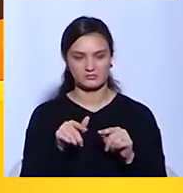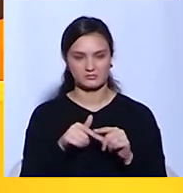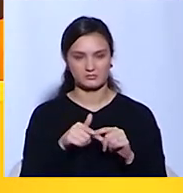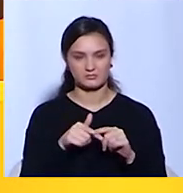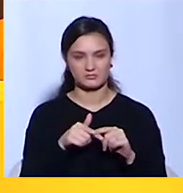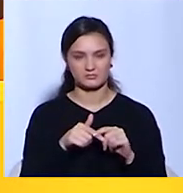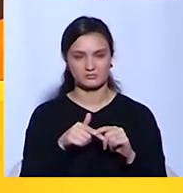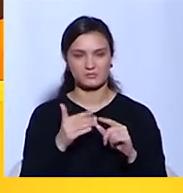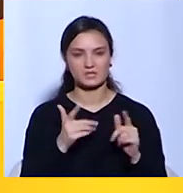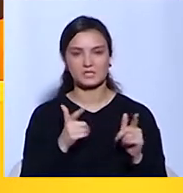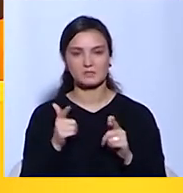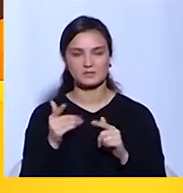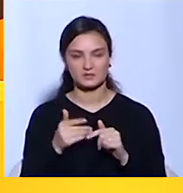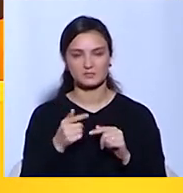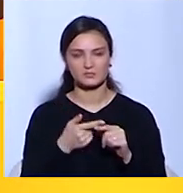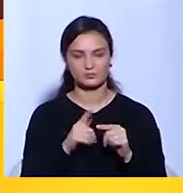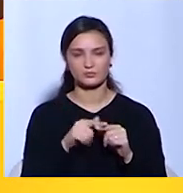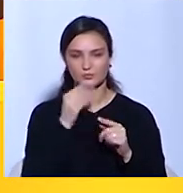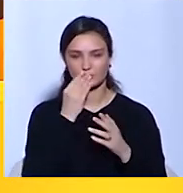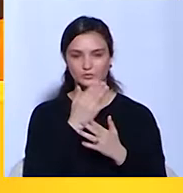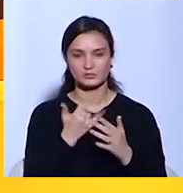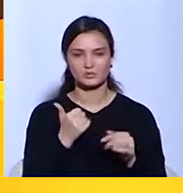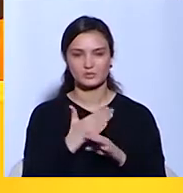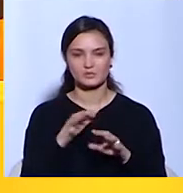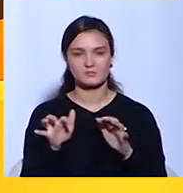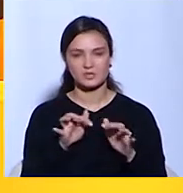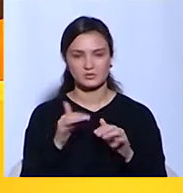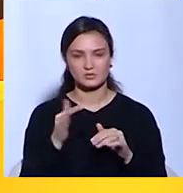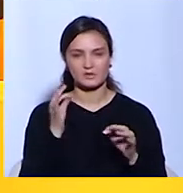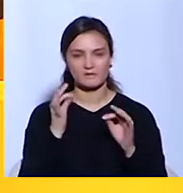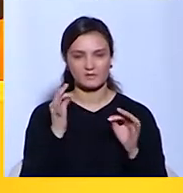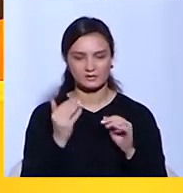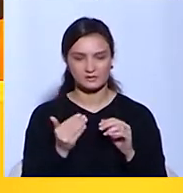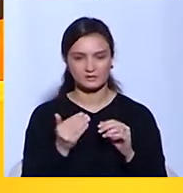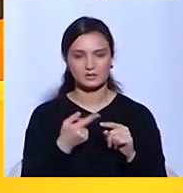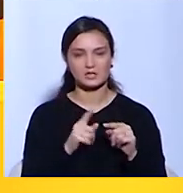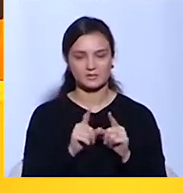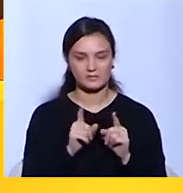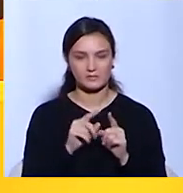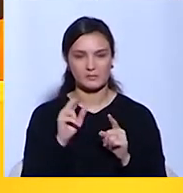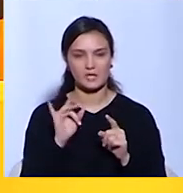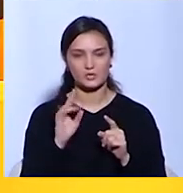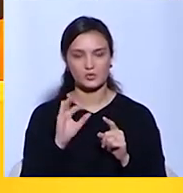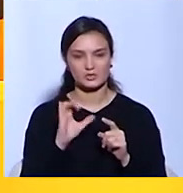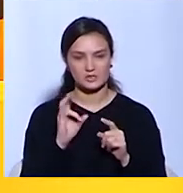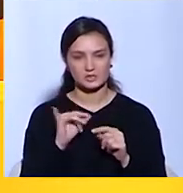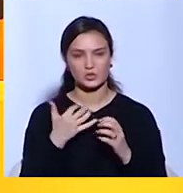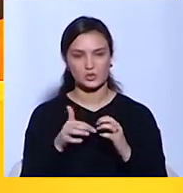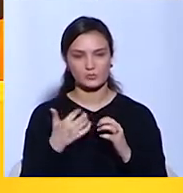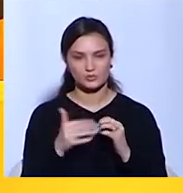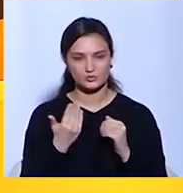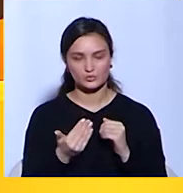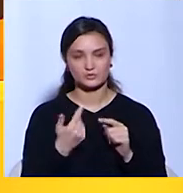და მისგან დამზადებული ფერმენტირებული პროდუქტები, როგორიც არის მაწონი, ყველი, აგრეთვე პარკოსნები,